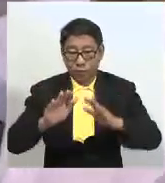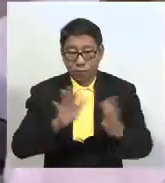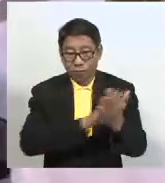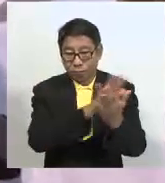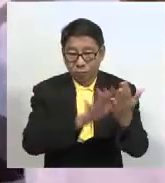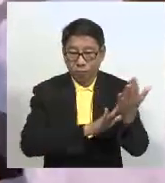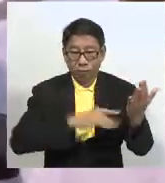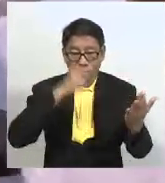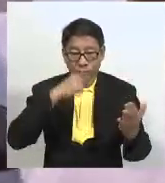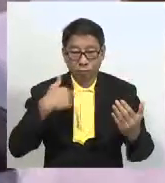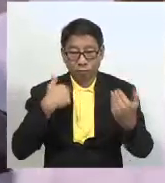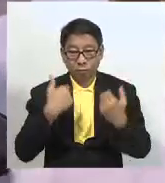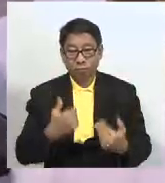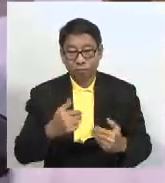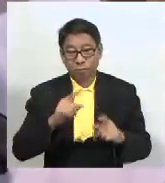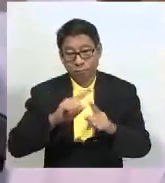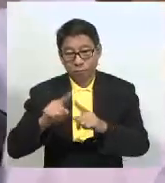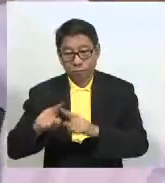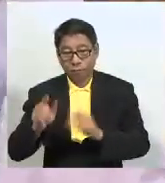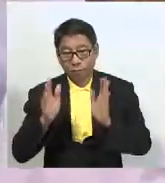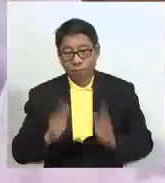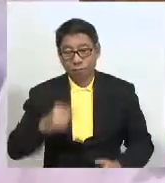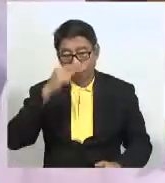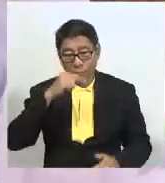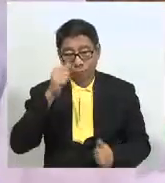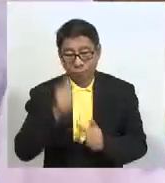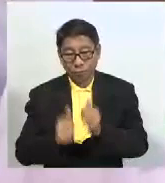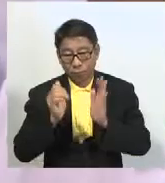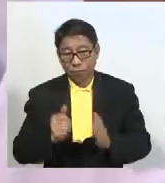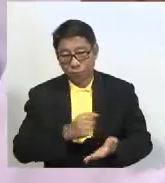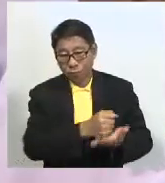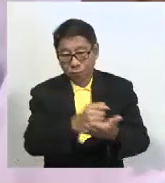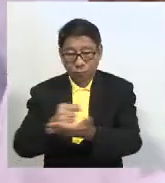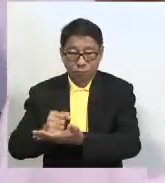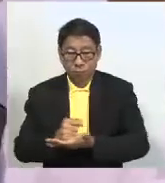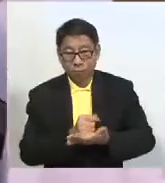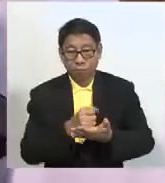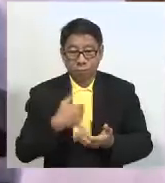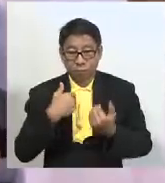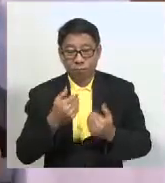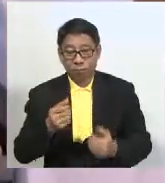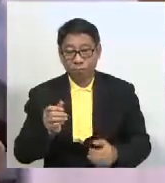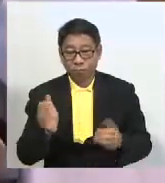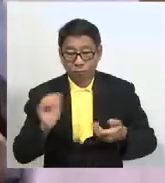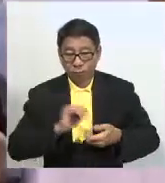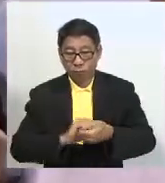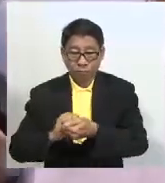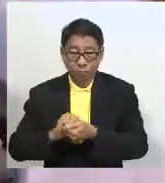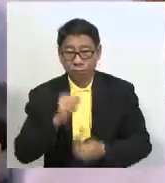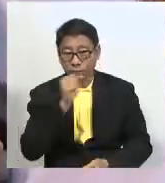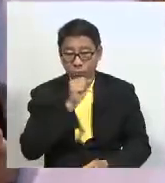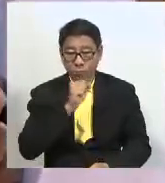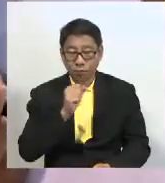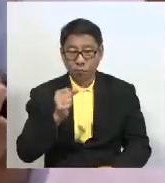ยมีแต่ภาพเยอะแยะอยู่ที่คนไทยทุกคนนั่นแหละต้องช่วยกันเมื่อกี้ไปร่วมร้องเพลงครับเพลงอะไรศรัทธ